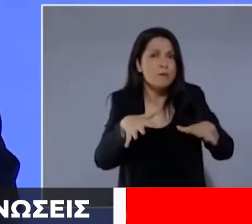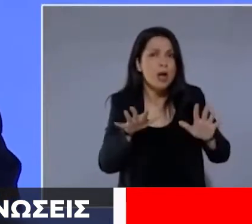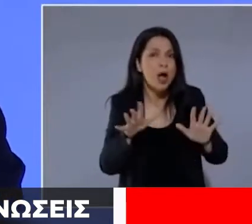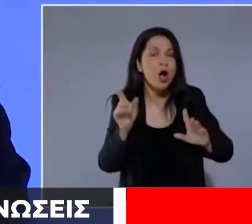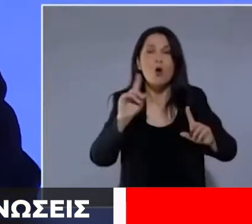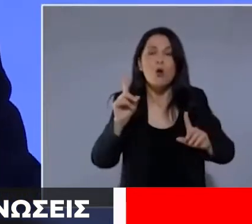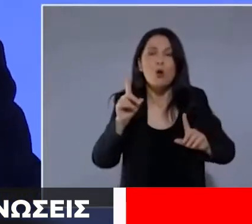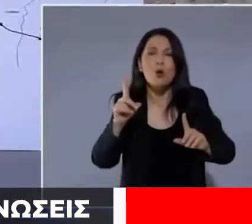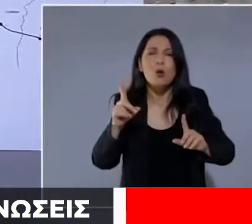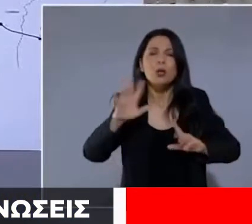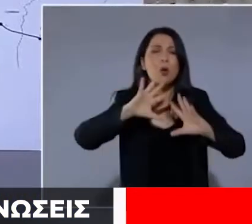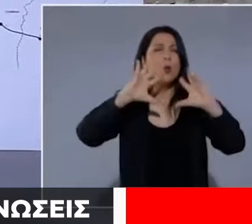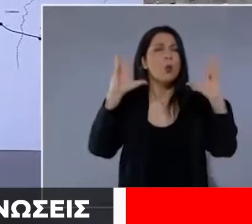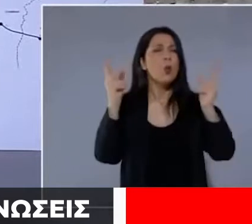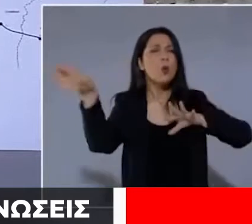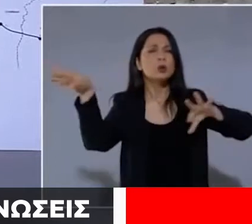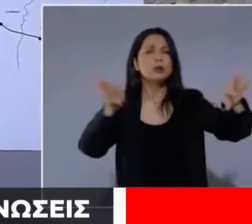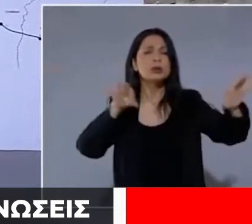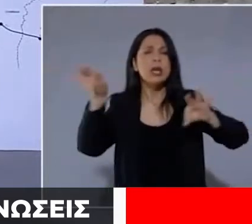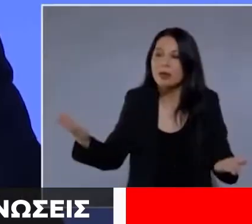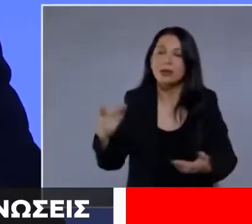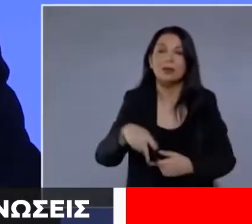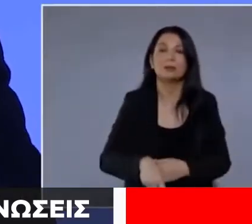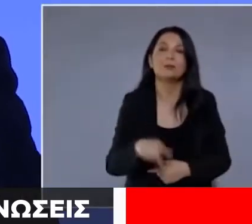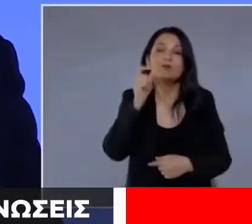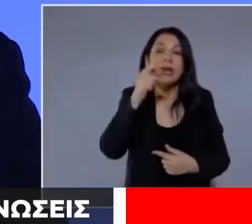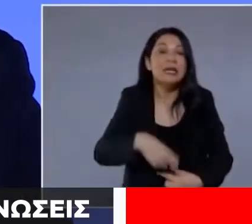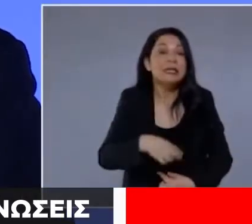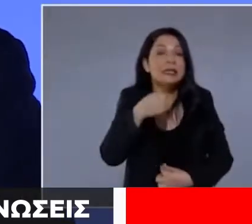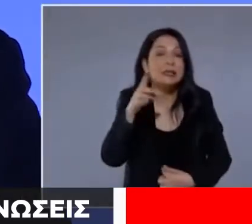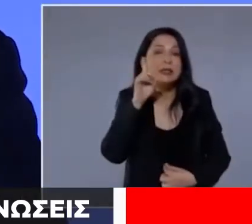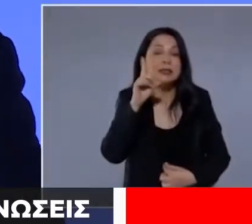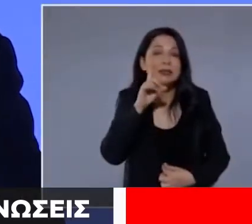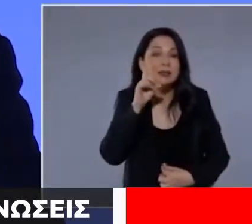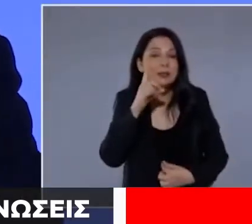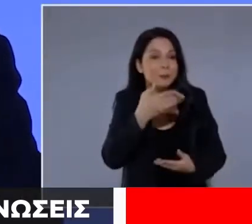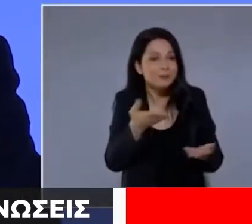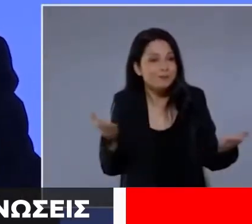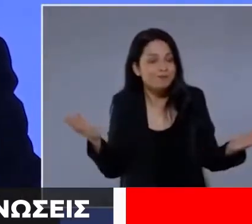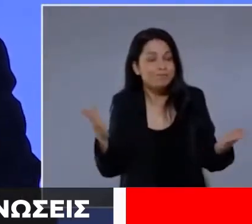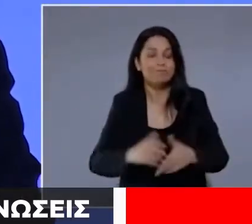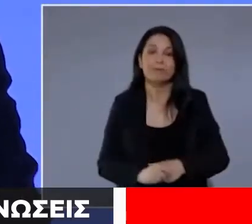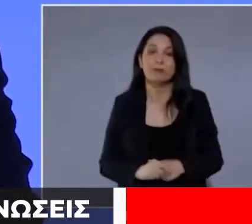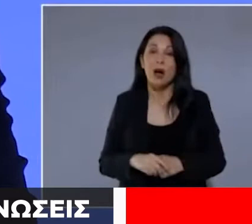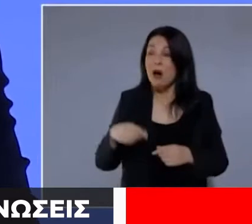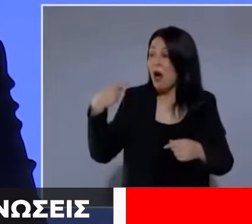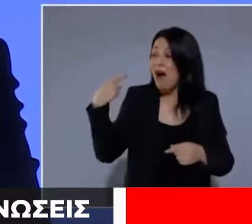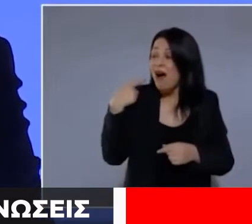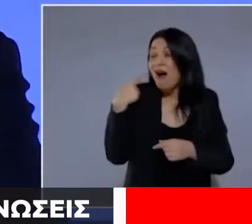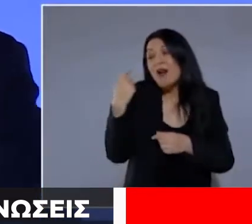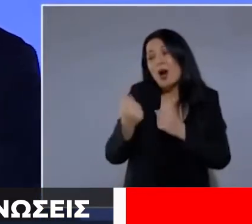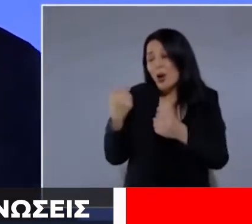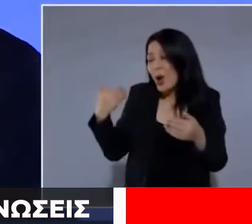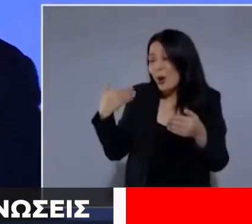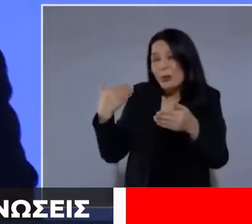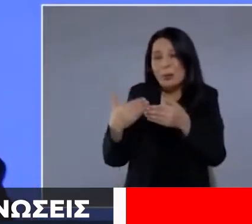τη Μακεδονία και την ευρύτερη περιοχή. Μία σημαντική ημέρα για την περιφέρεια Ανατολικής Μακεδονίας και Θράκης, αλλά